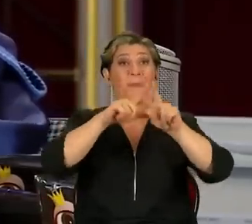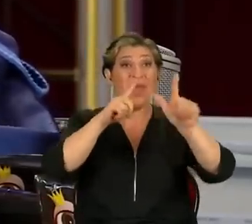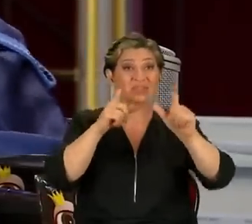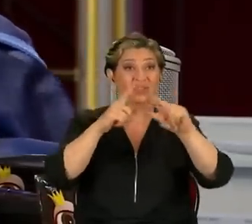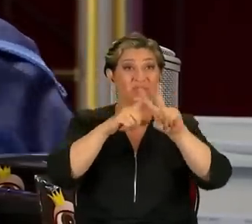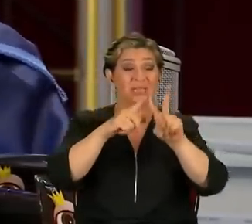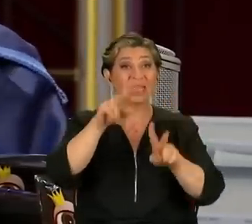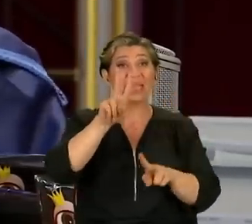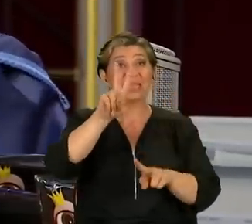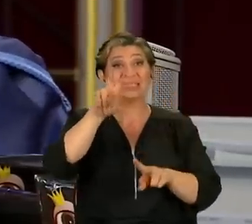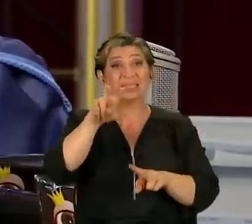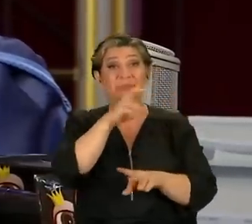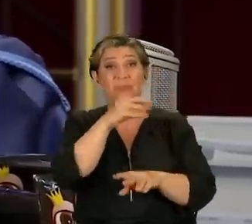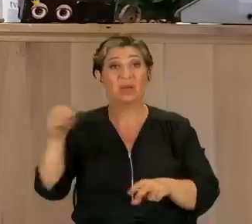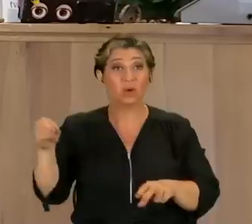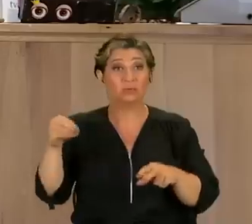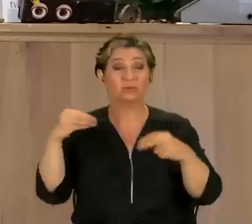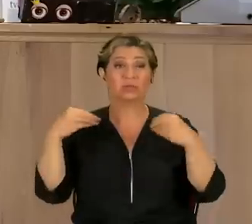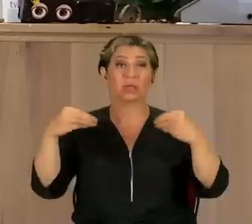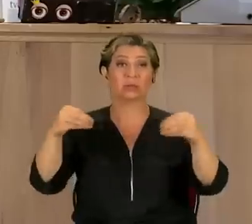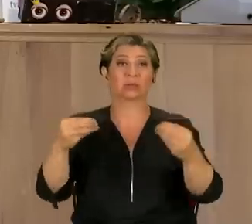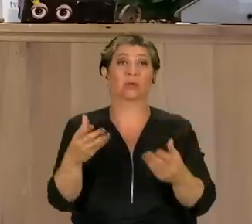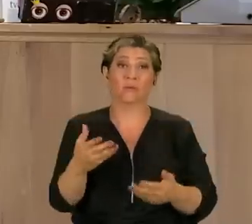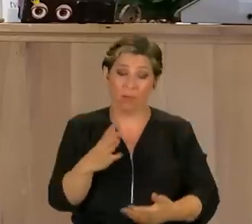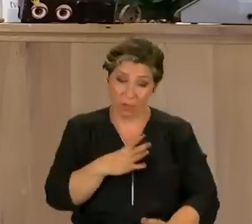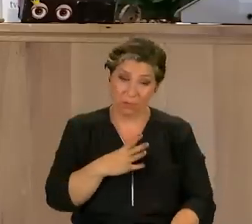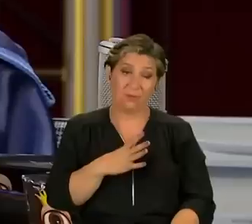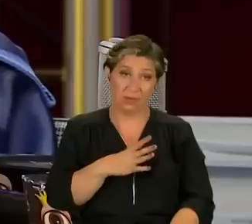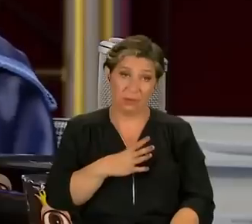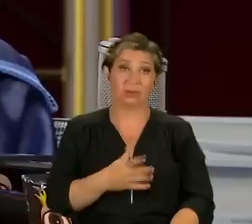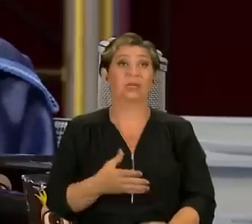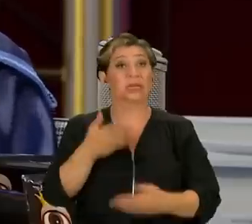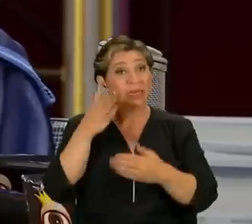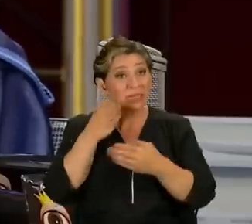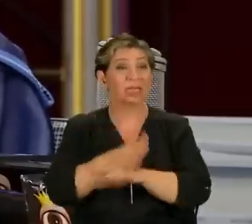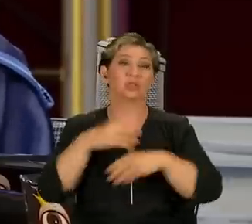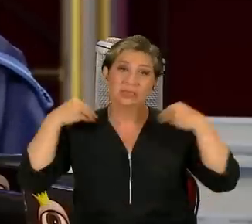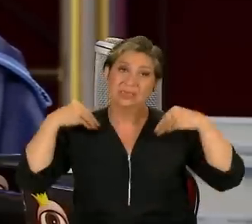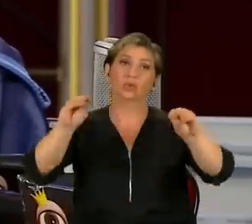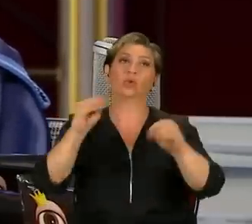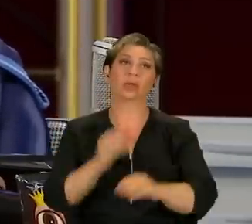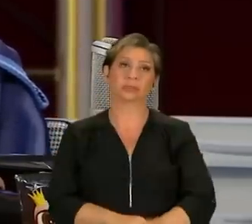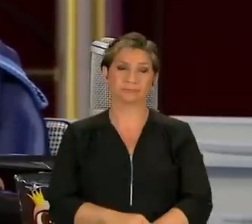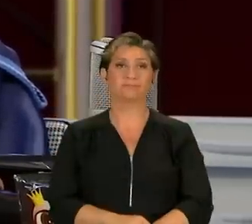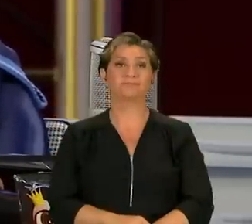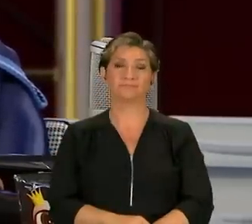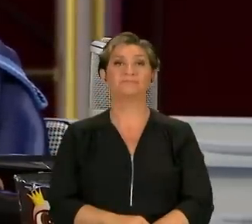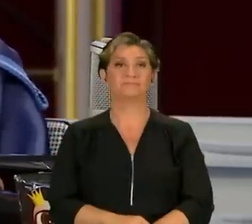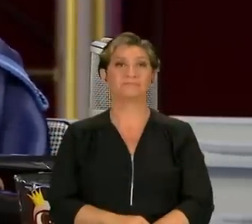yani 7-8 milyon yok satıyor. Ya o kadar evet, rakam var mıydı? Evet. Gerçekten satıyorlardı.